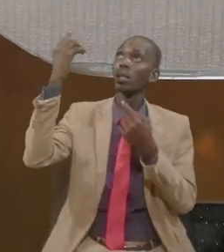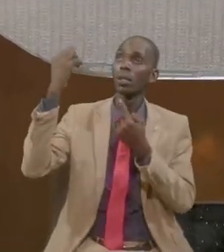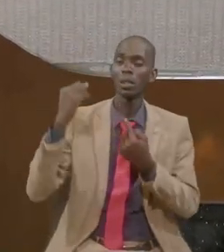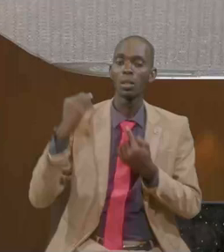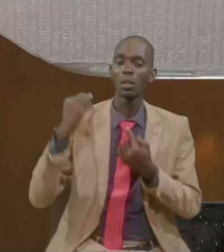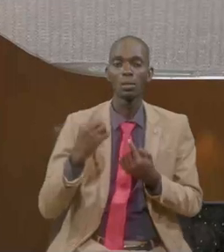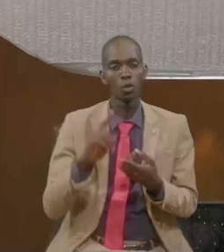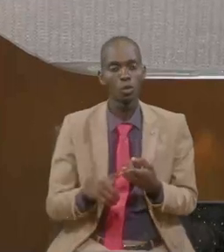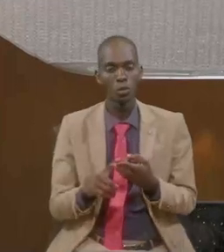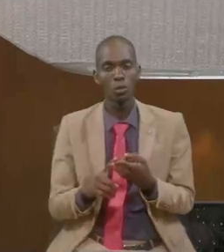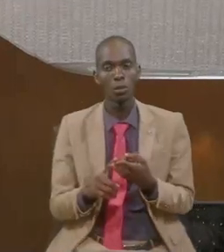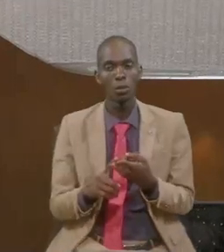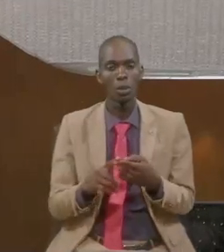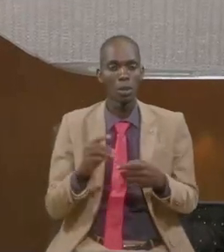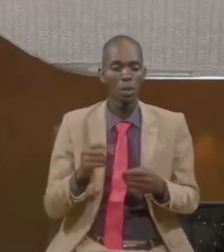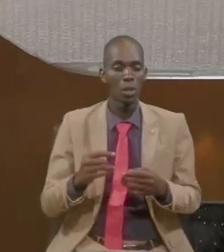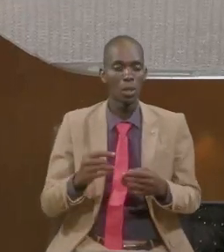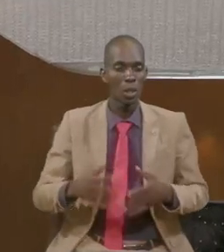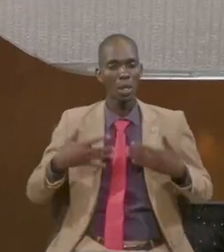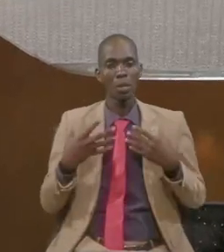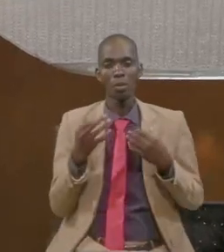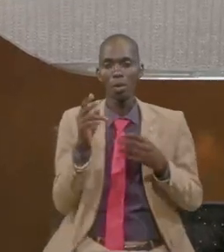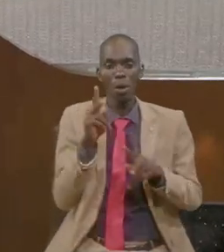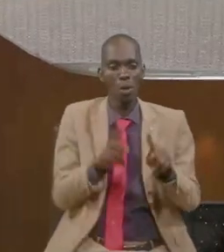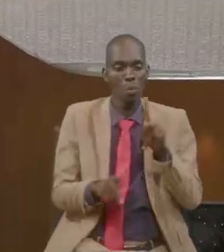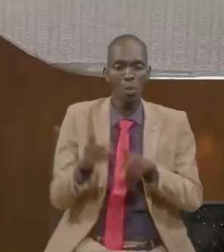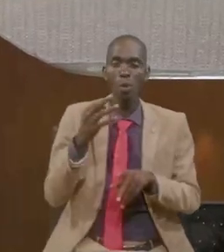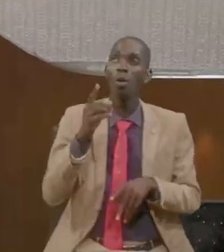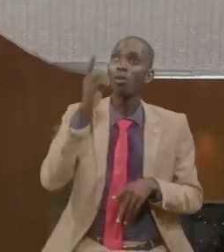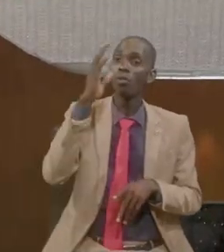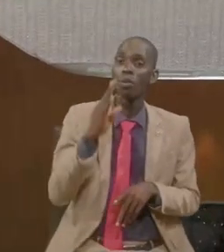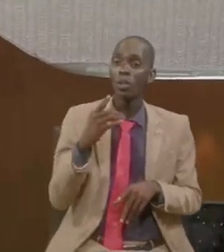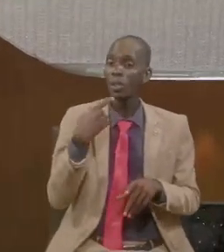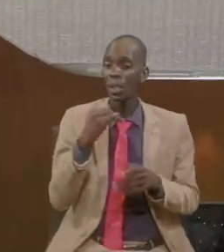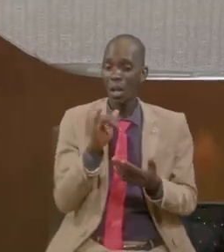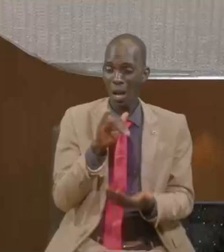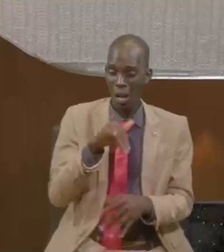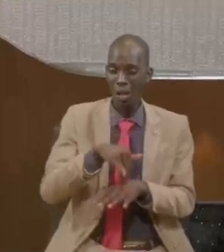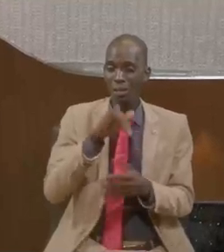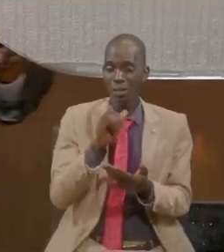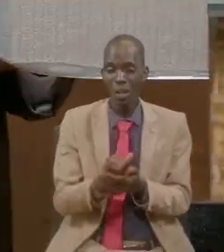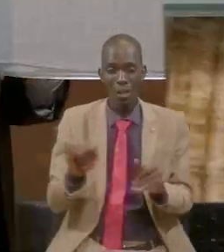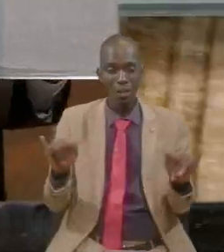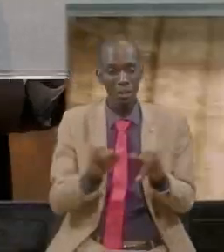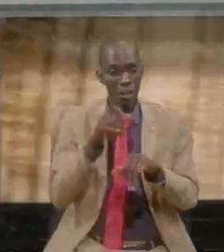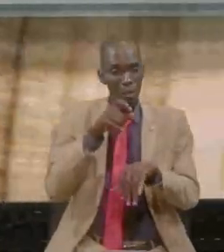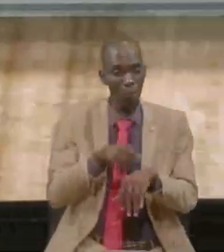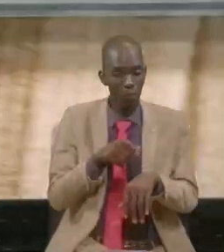la grâce est venue dans la vie du peuple de Dieu. Même en ce